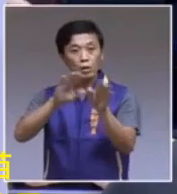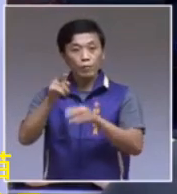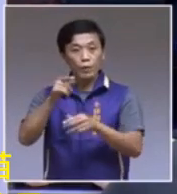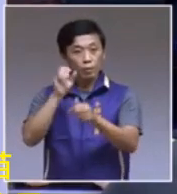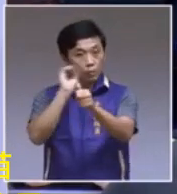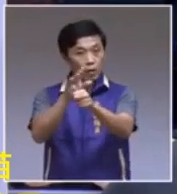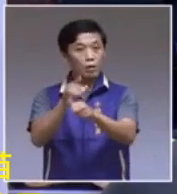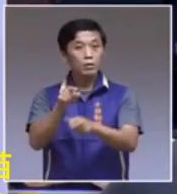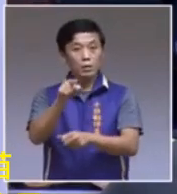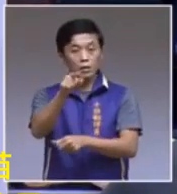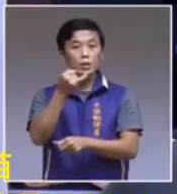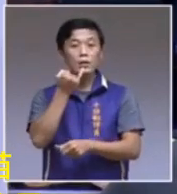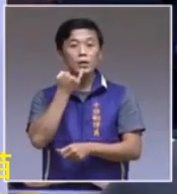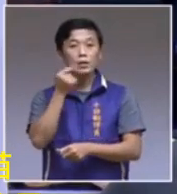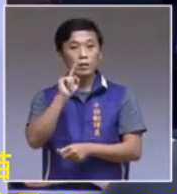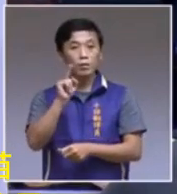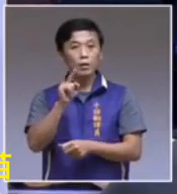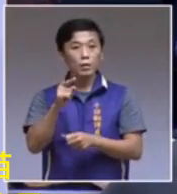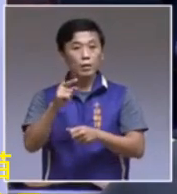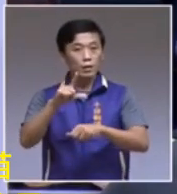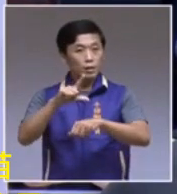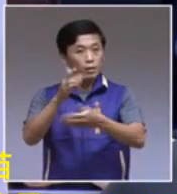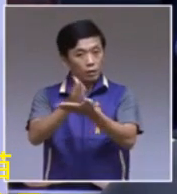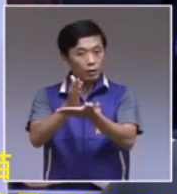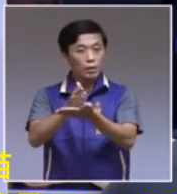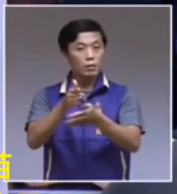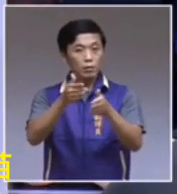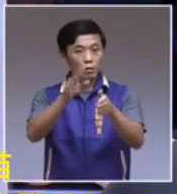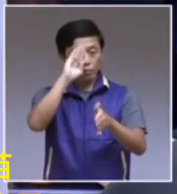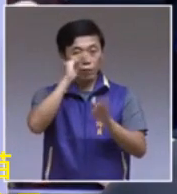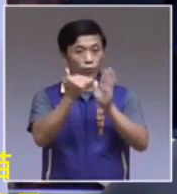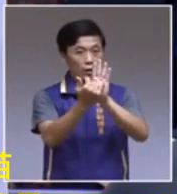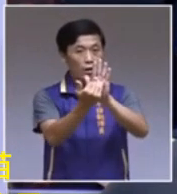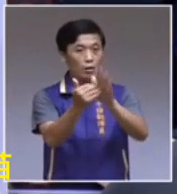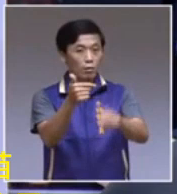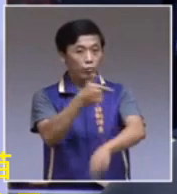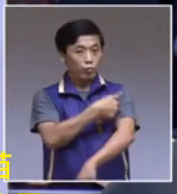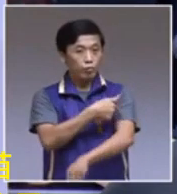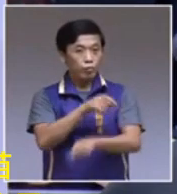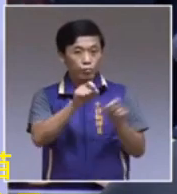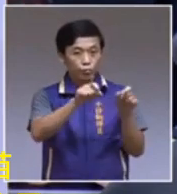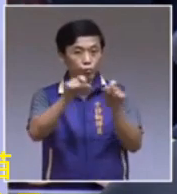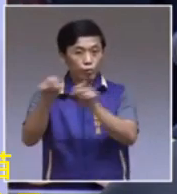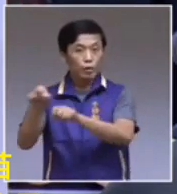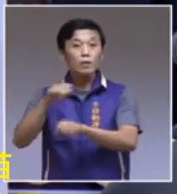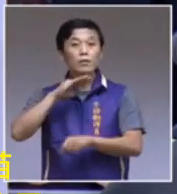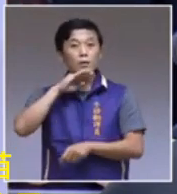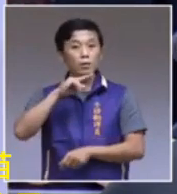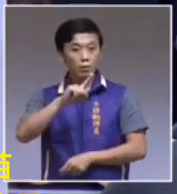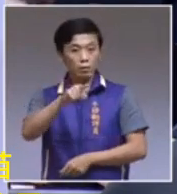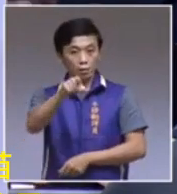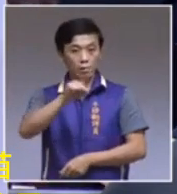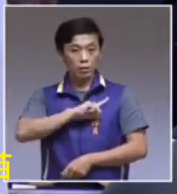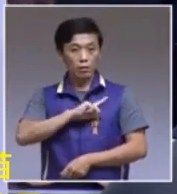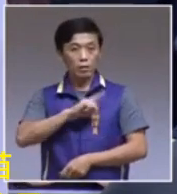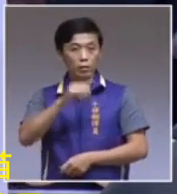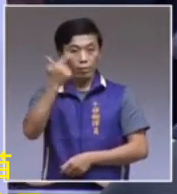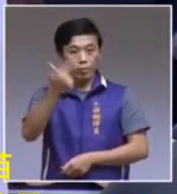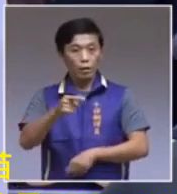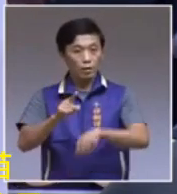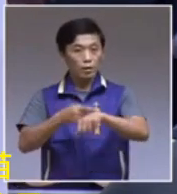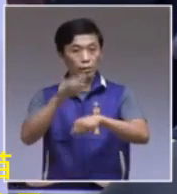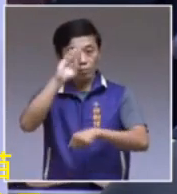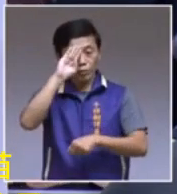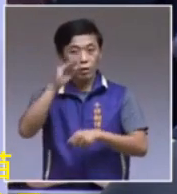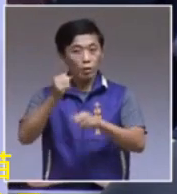虑暂时缓一下哈，施打疫苗，等到你的慢性病比较稳定的时候，那再来